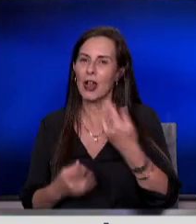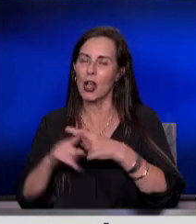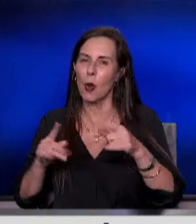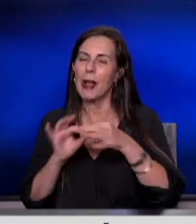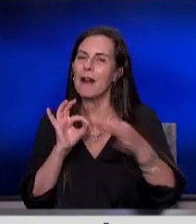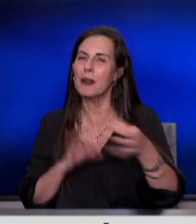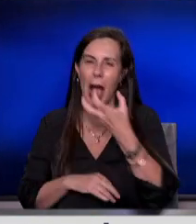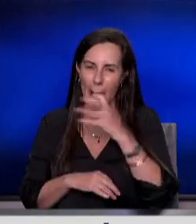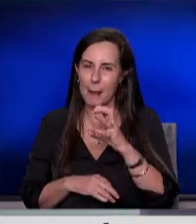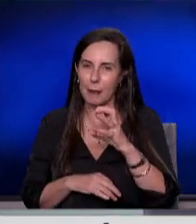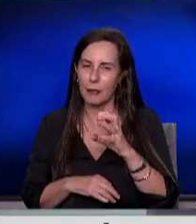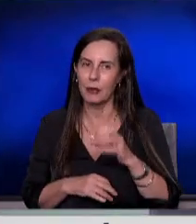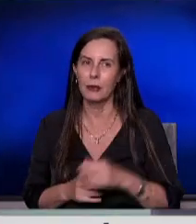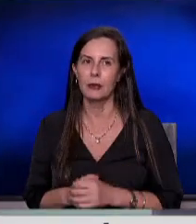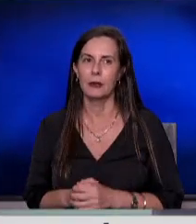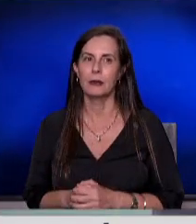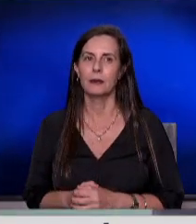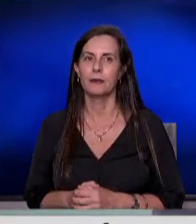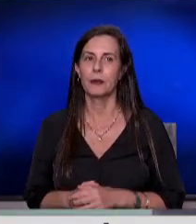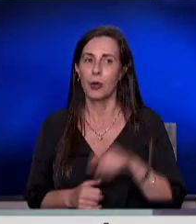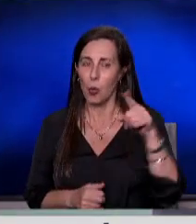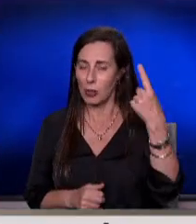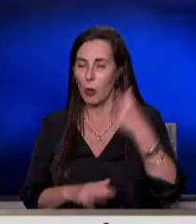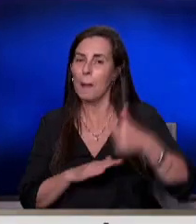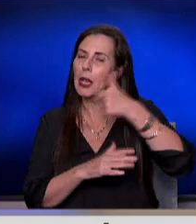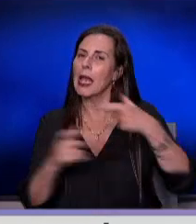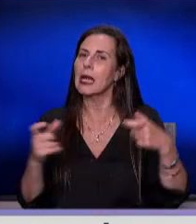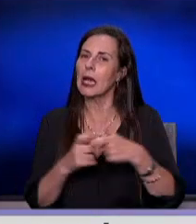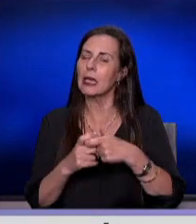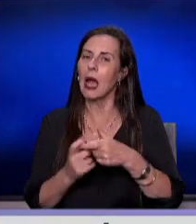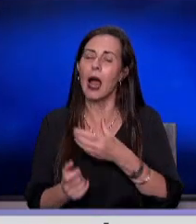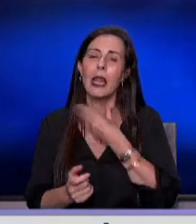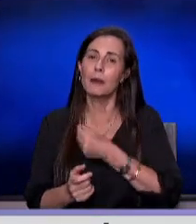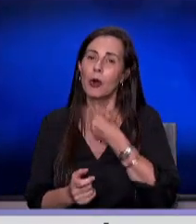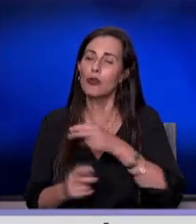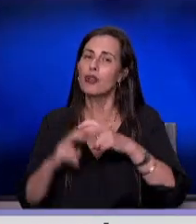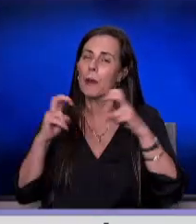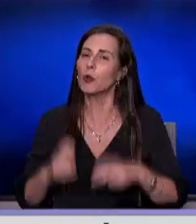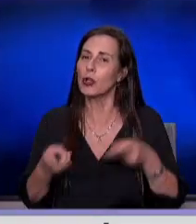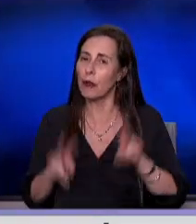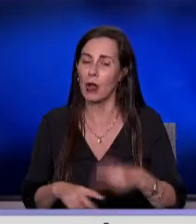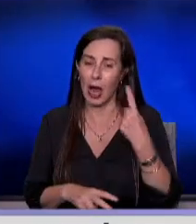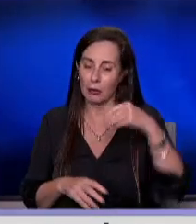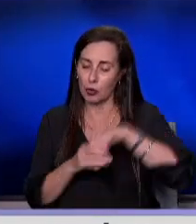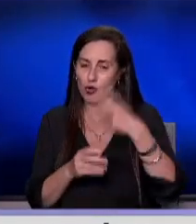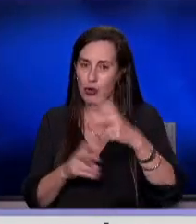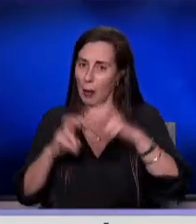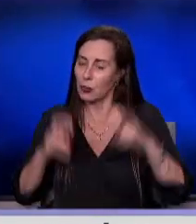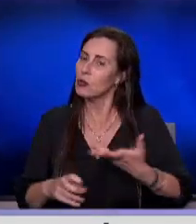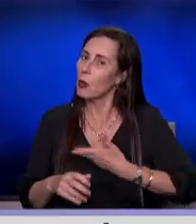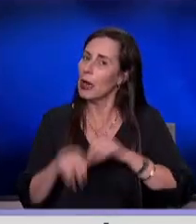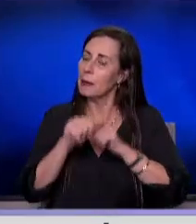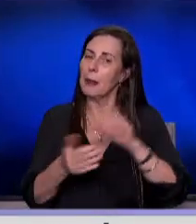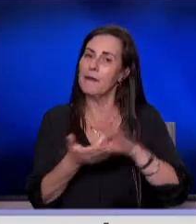קווים כאלה בשביל צחוקים וכולי. נחום מיכאלי מנהל את היחידה להתמכרויות של עמותת אפשר, אחת משתי עמותות שמקבלות תמיכה